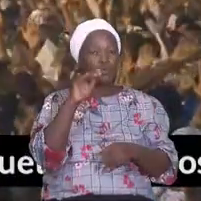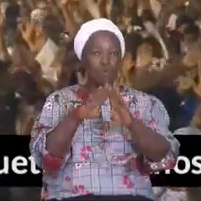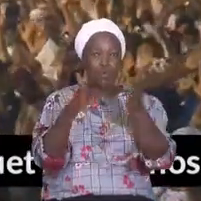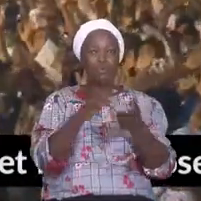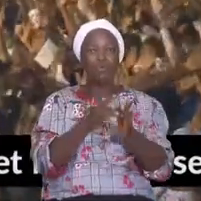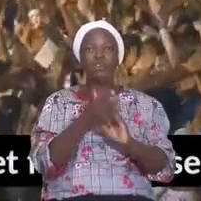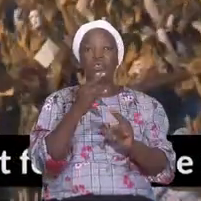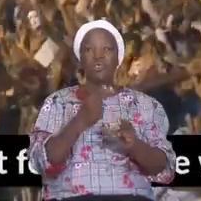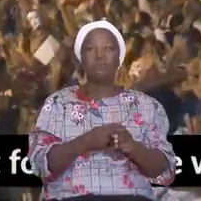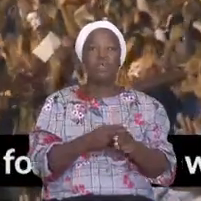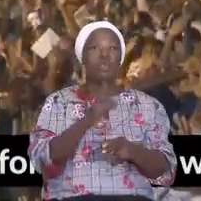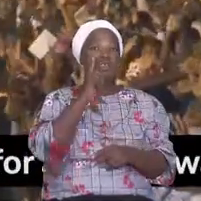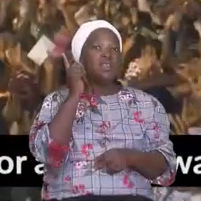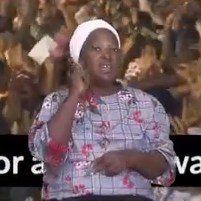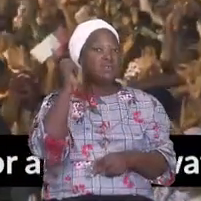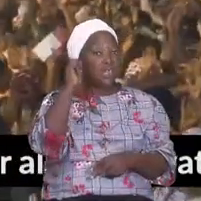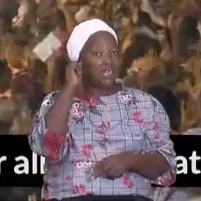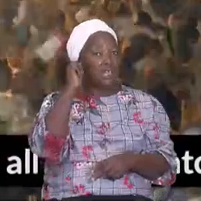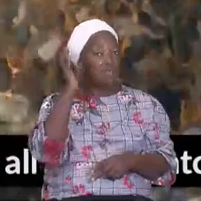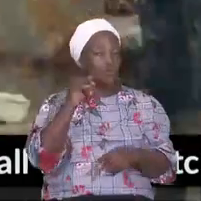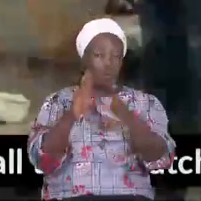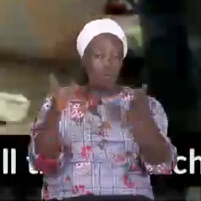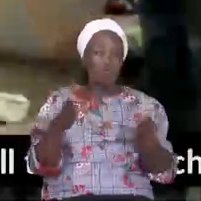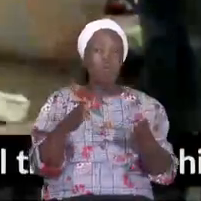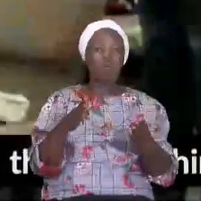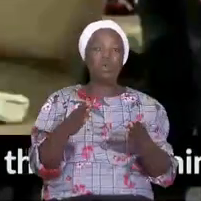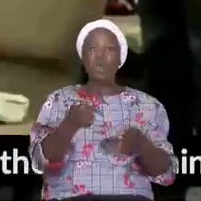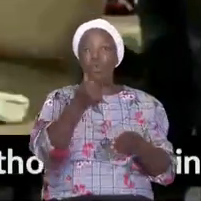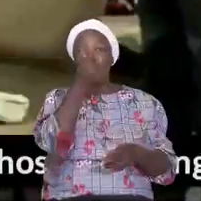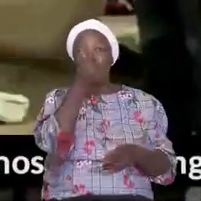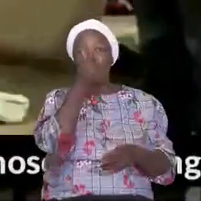défi, les yeux aveugles vont s'ouvrir,